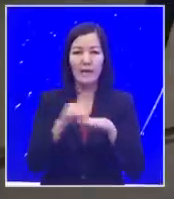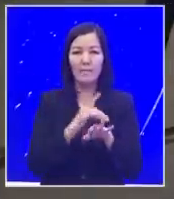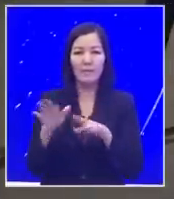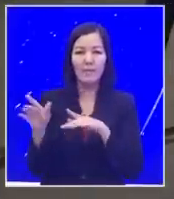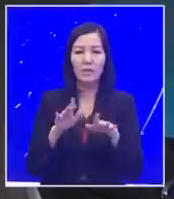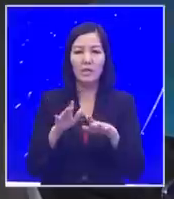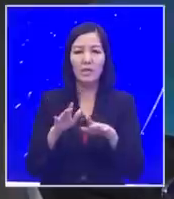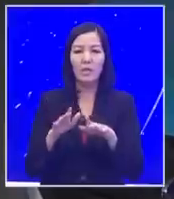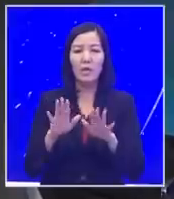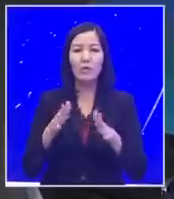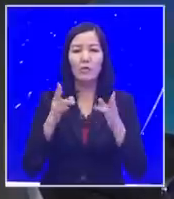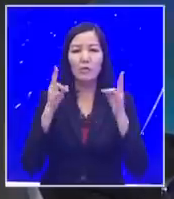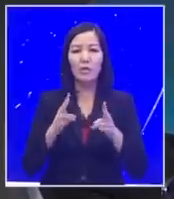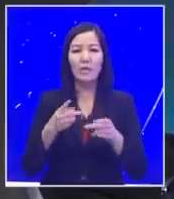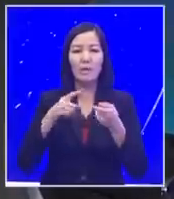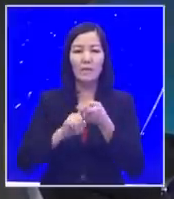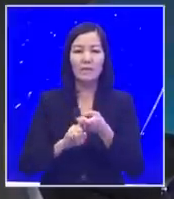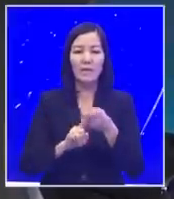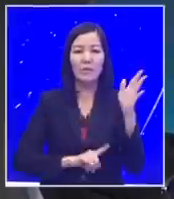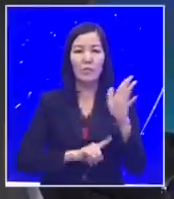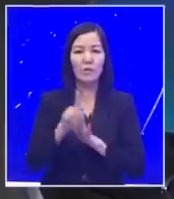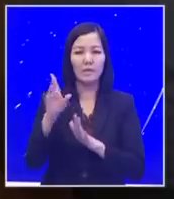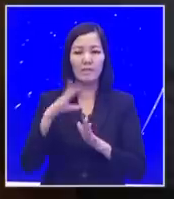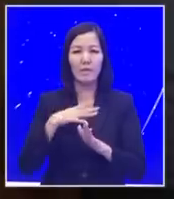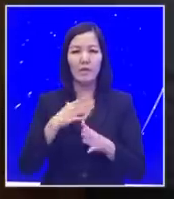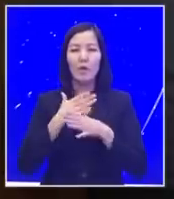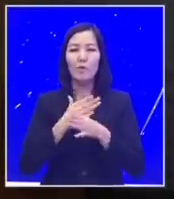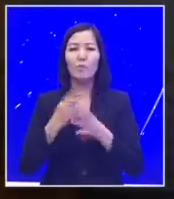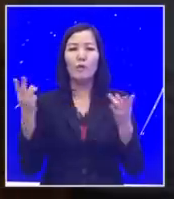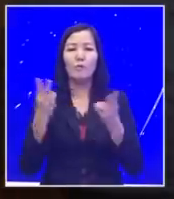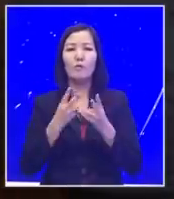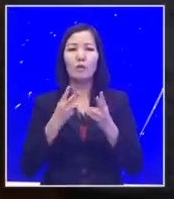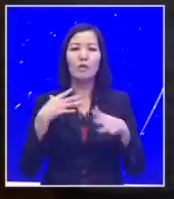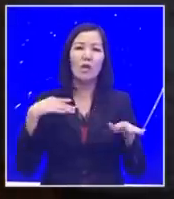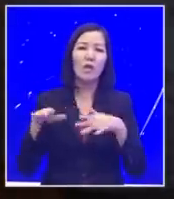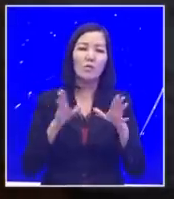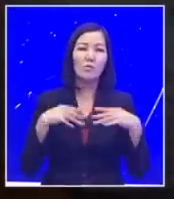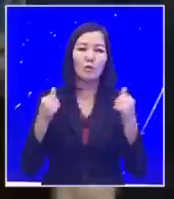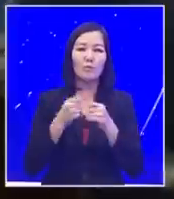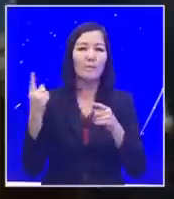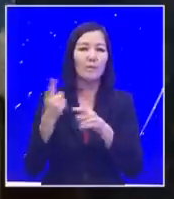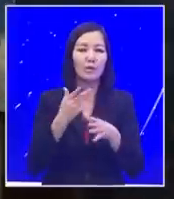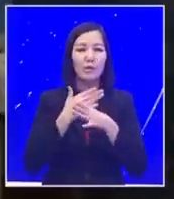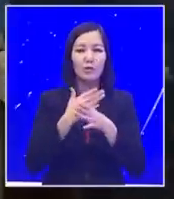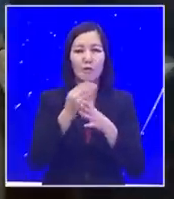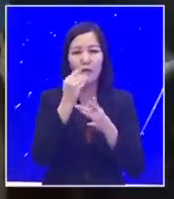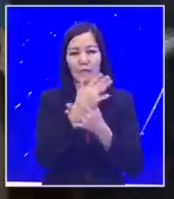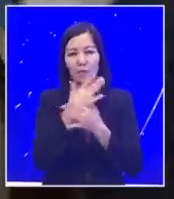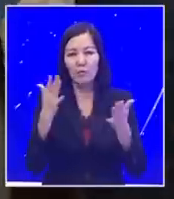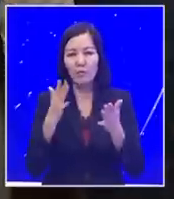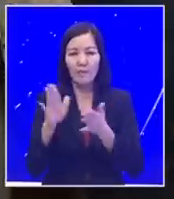қайырымдылық шараларын ел аумағында төтенше жағдай басталғалы өткізіп келеді. Көмекке мұқтаж әлжуаз отбасыларына бірінші кезекте